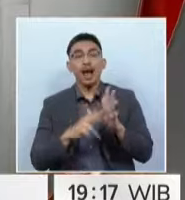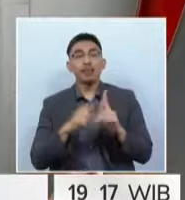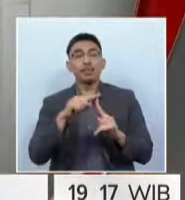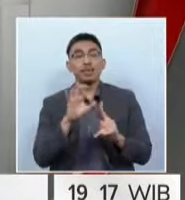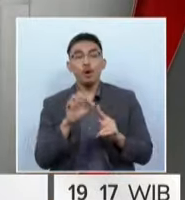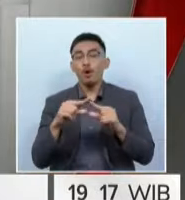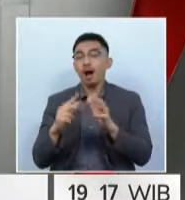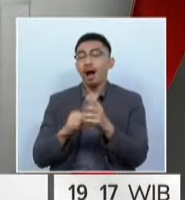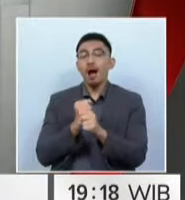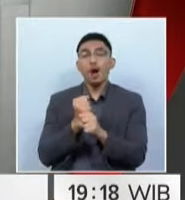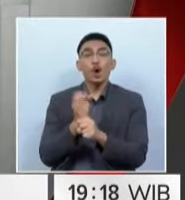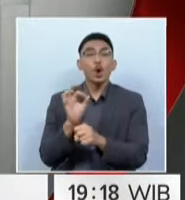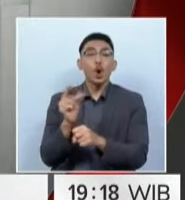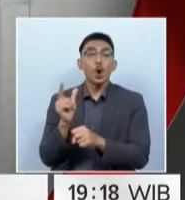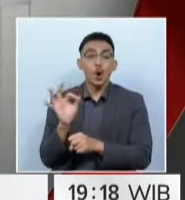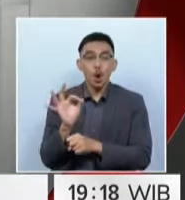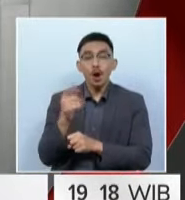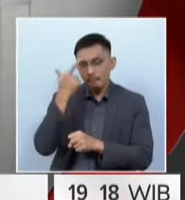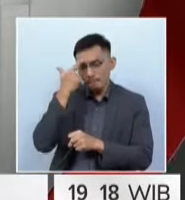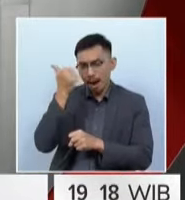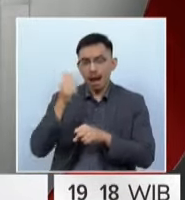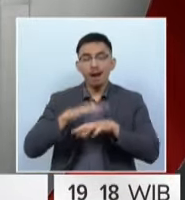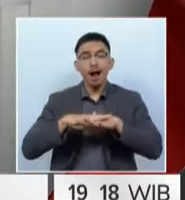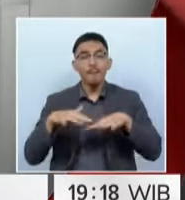pakar keamanan Universitas